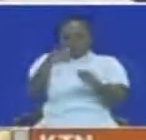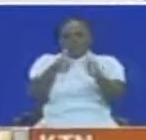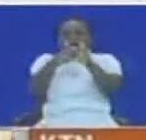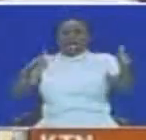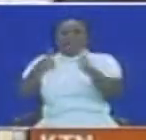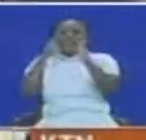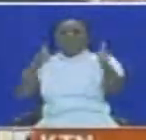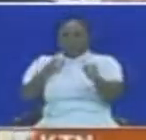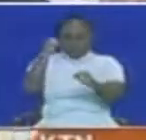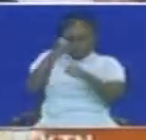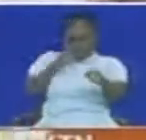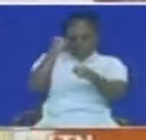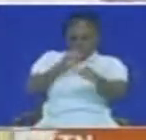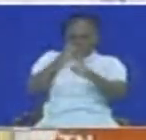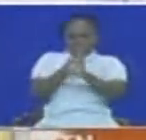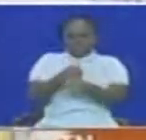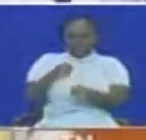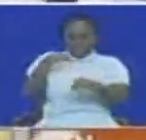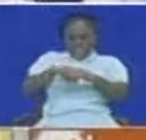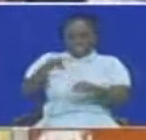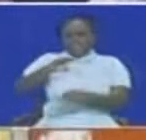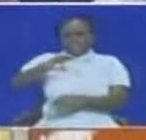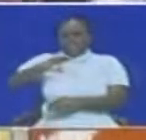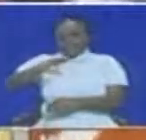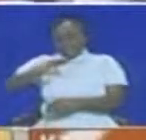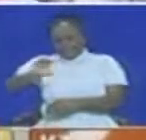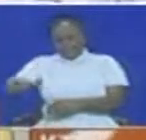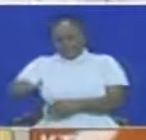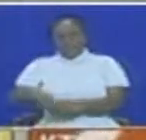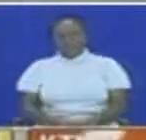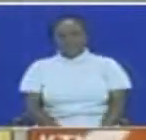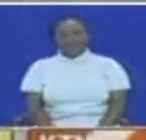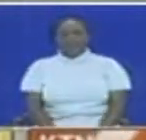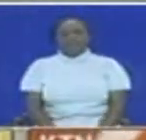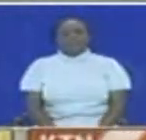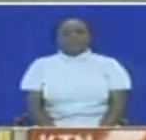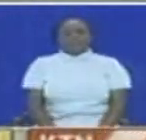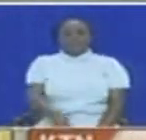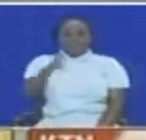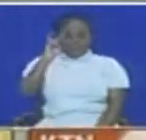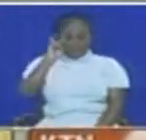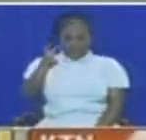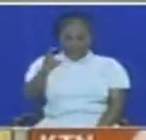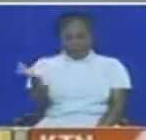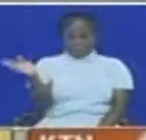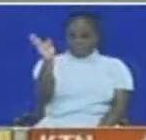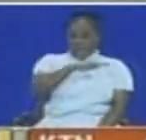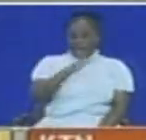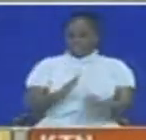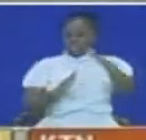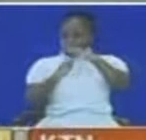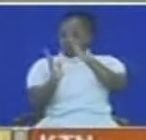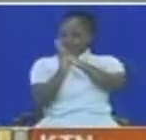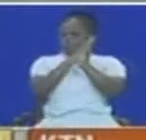huo unaoendelea katika sehemu za mijini. Agnes Penda, KTN Leo. Na mtazamaji, tukirejelea taarifa yetu ya